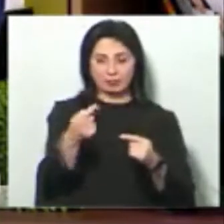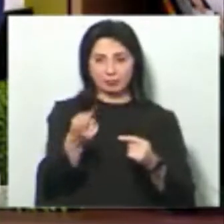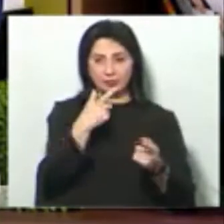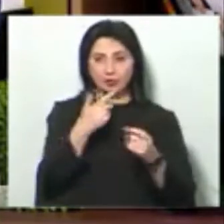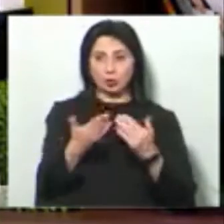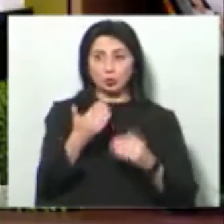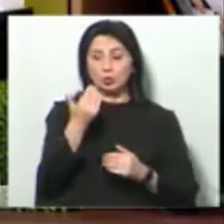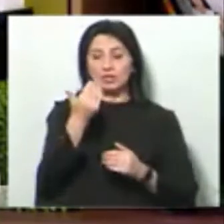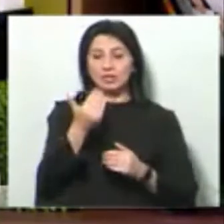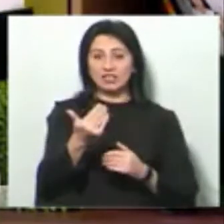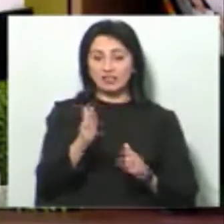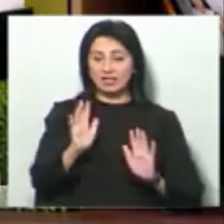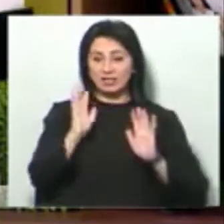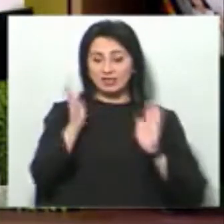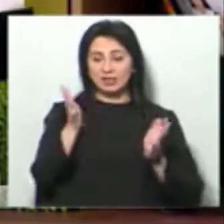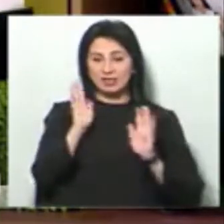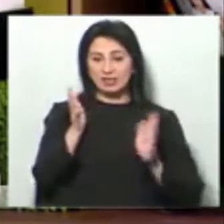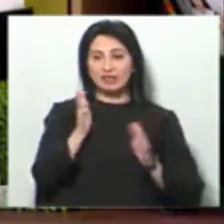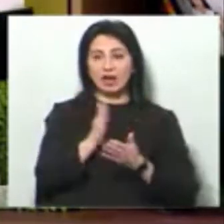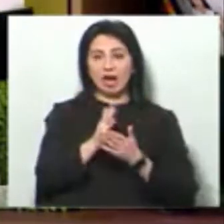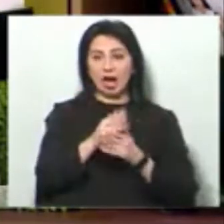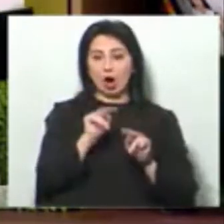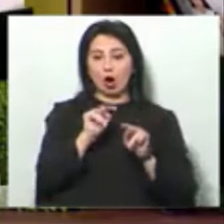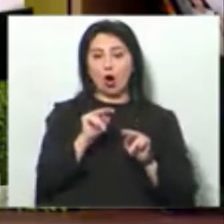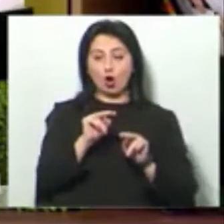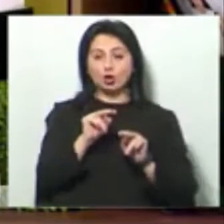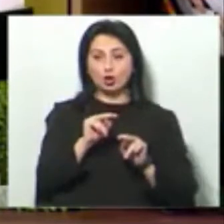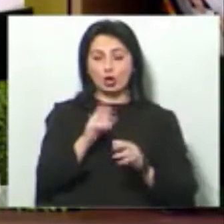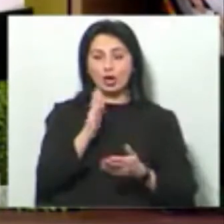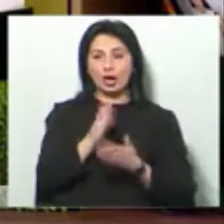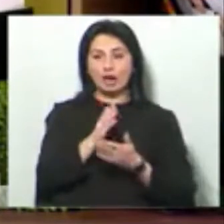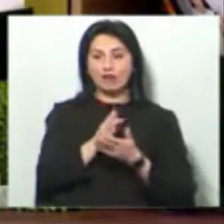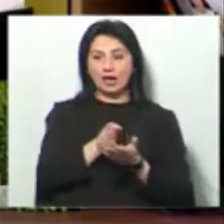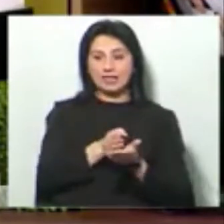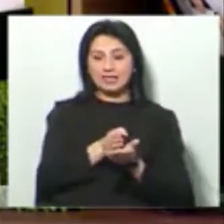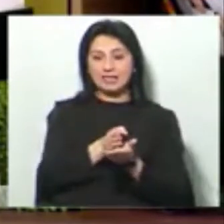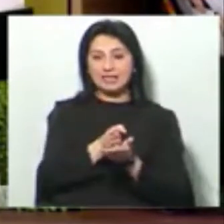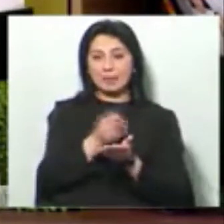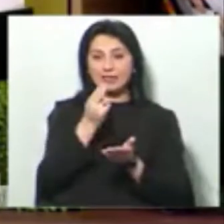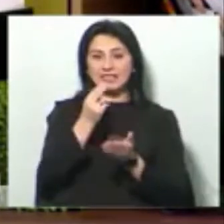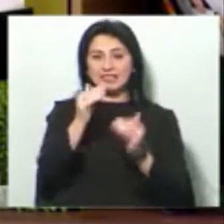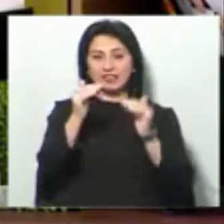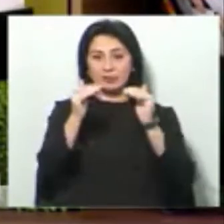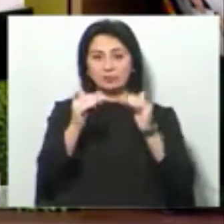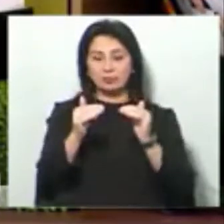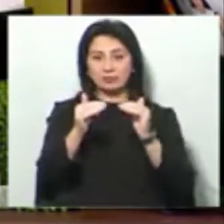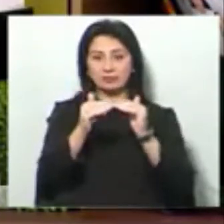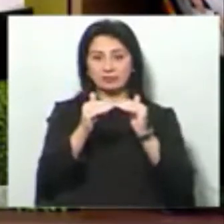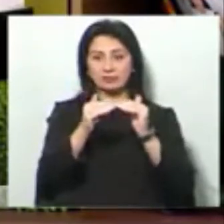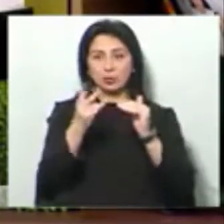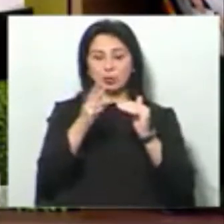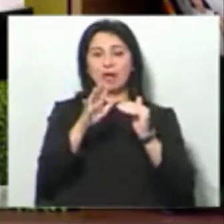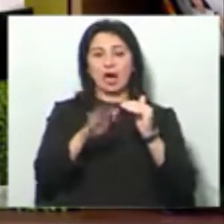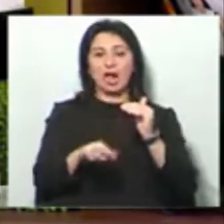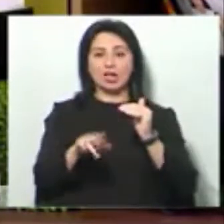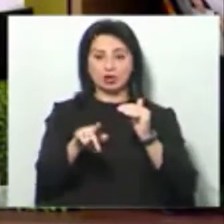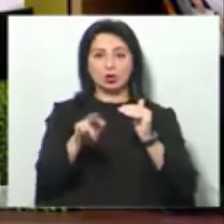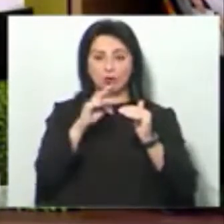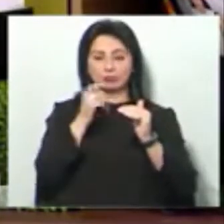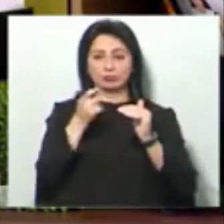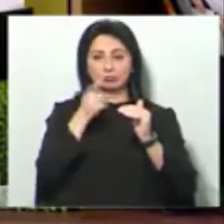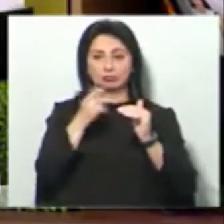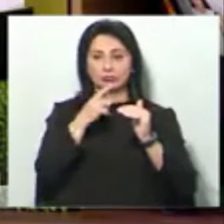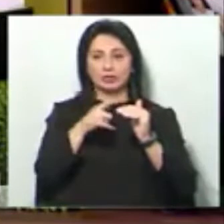კი თქვენი არტერიული წნევა არის კონტროლირებადი და არის სამი ზნეციფრებს მიღწეული, უნდა გააგრძელოთ თქვენი მკურნალობა და